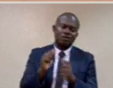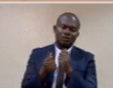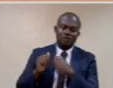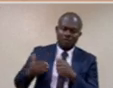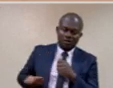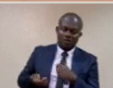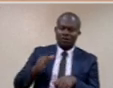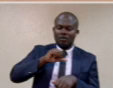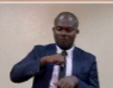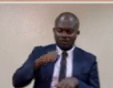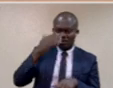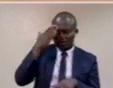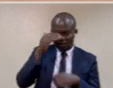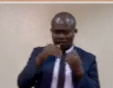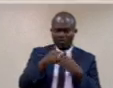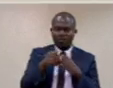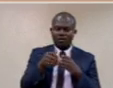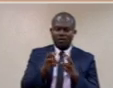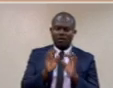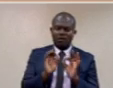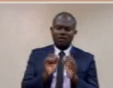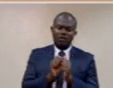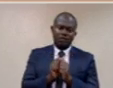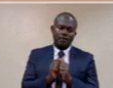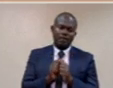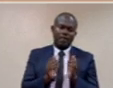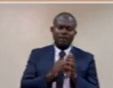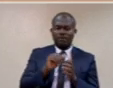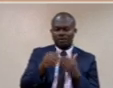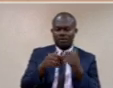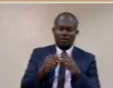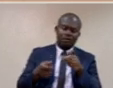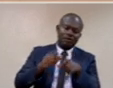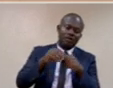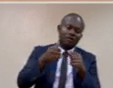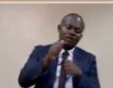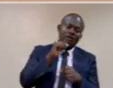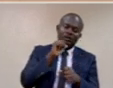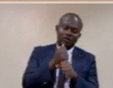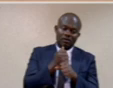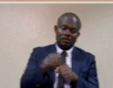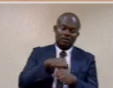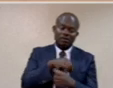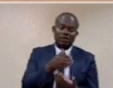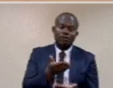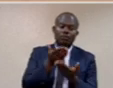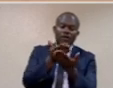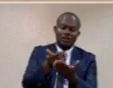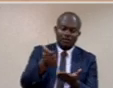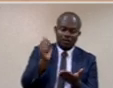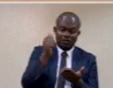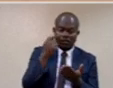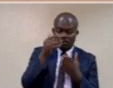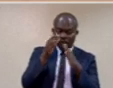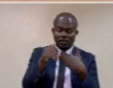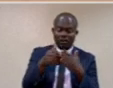ariko bakamwangira kubera ubupfura we bafite ikindi nakongeraho nibyo bavuga ngo ntacyo yakoze njye nari umuhereza we kubona umuntu